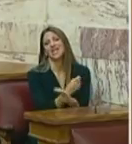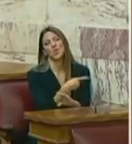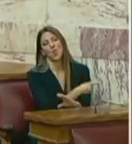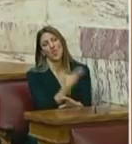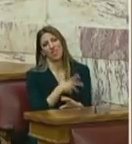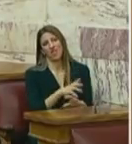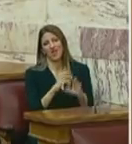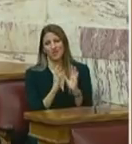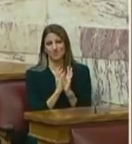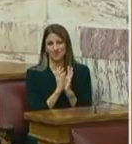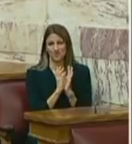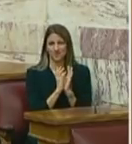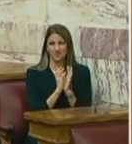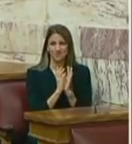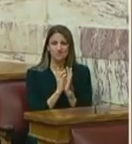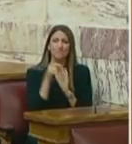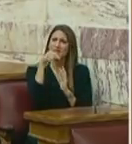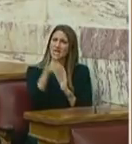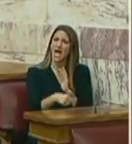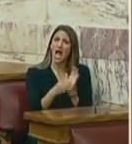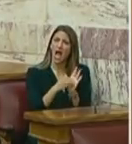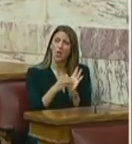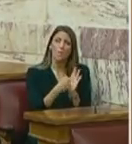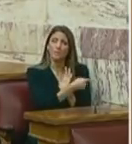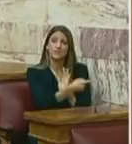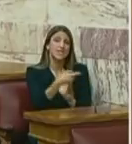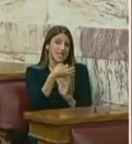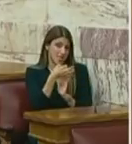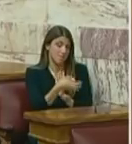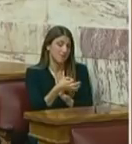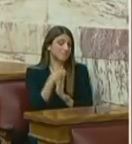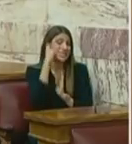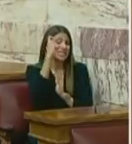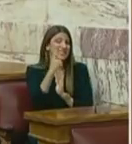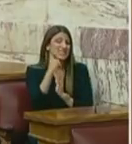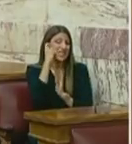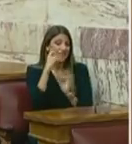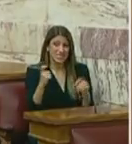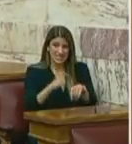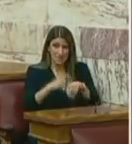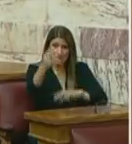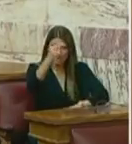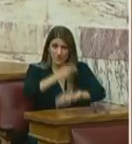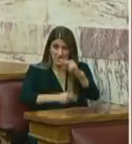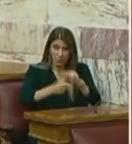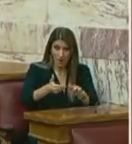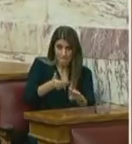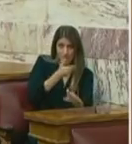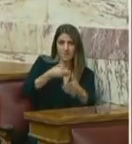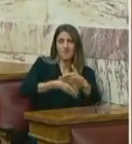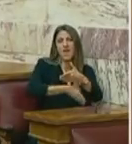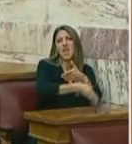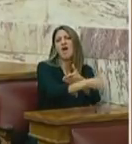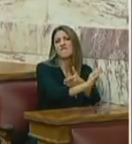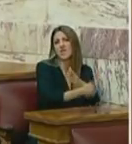να αποχωρήσει από τη σημερινή διαδικασία, δυστυχώς και στο θέμα αυτό ακούγονται διαφορετικές φωνές. Και δεν